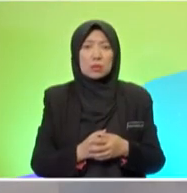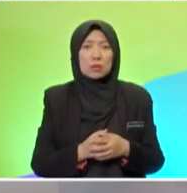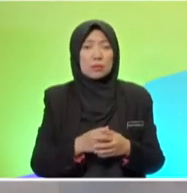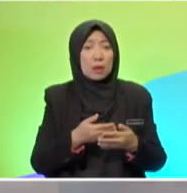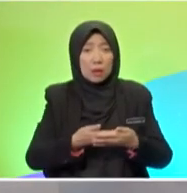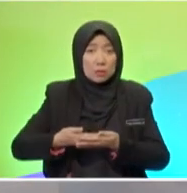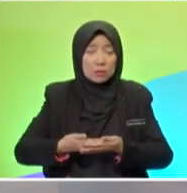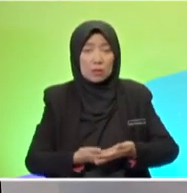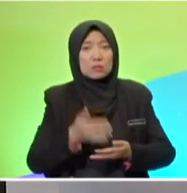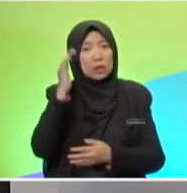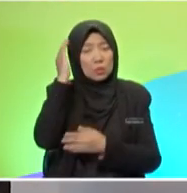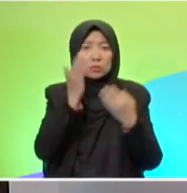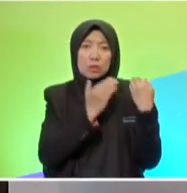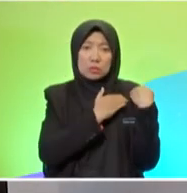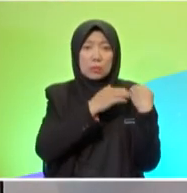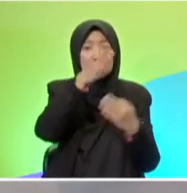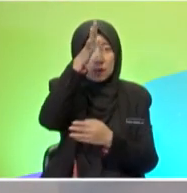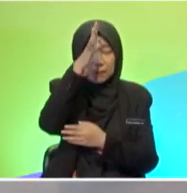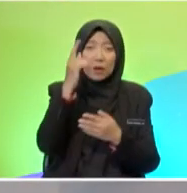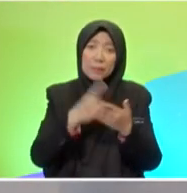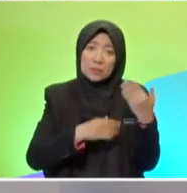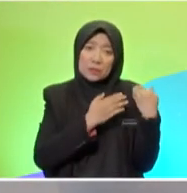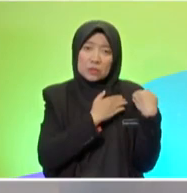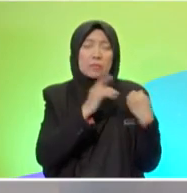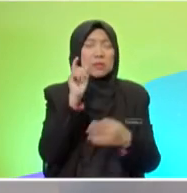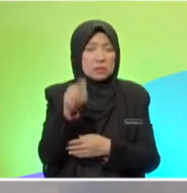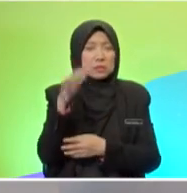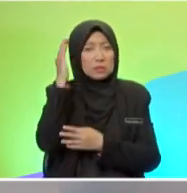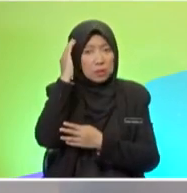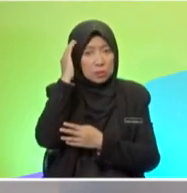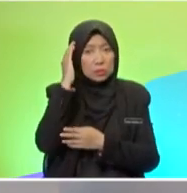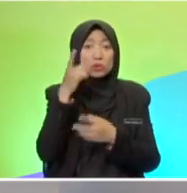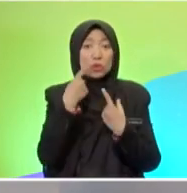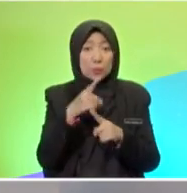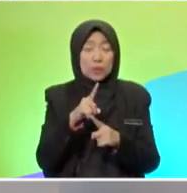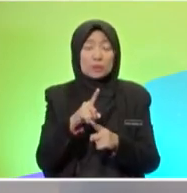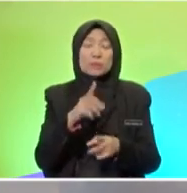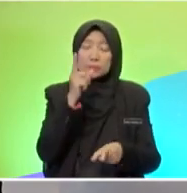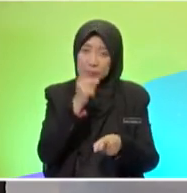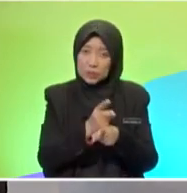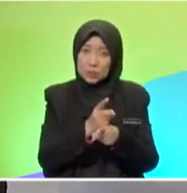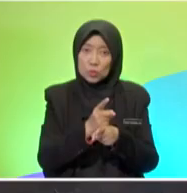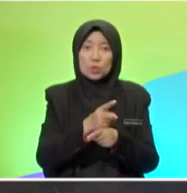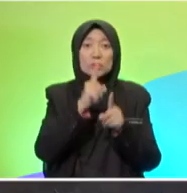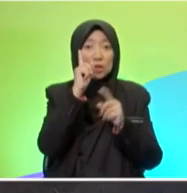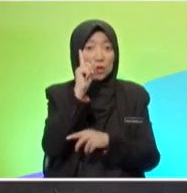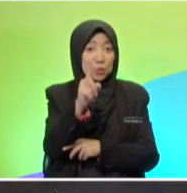anak Apa peranan kita sebagai ayah Apa peranan kita Oke tepat dan jelas